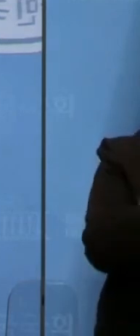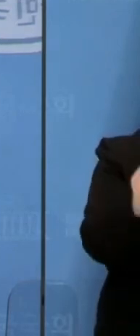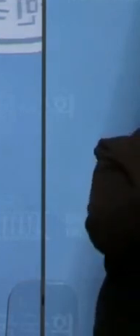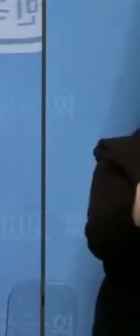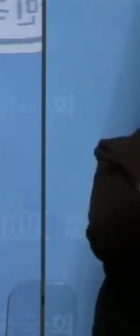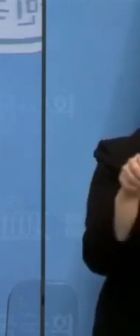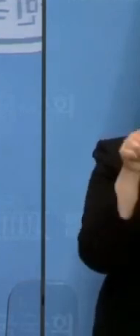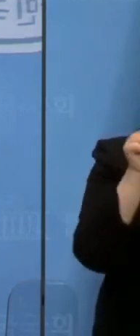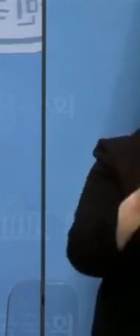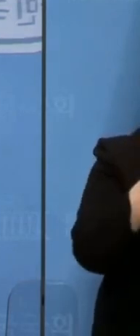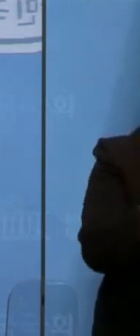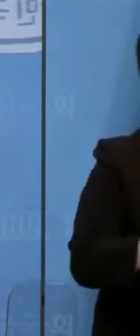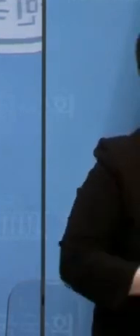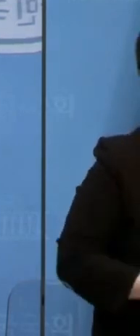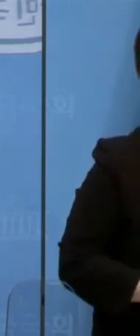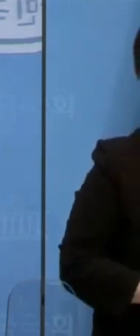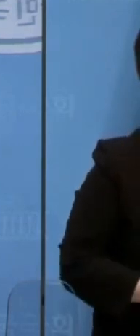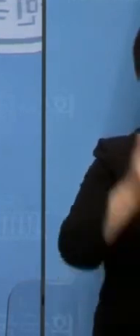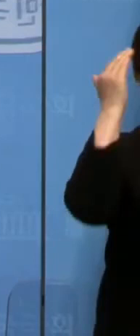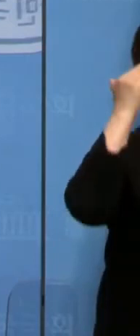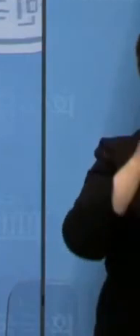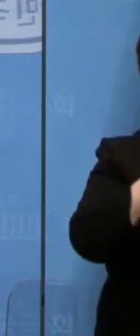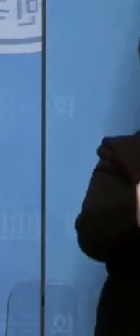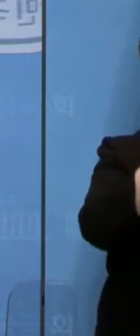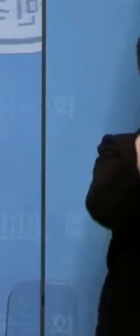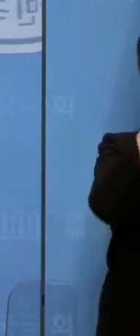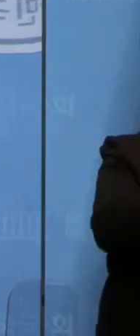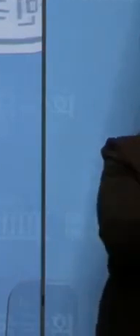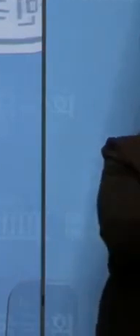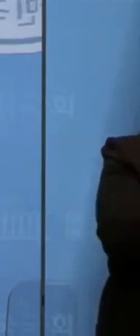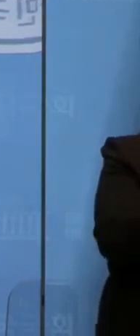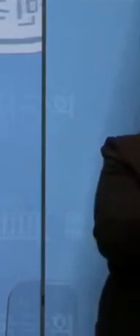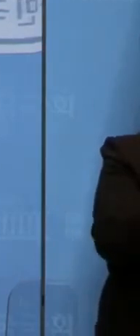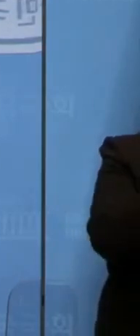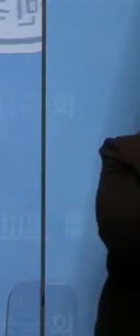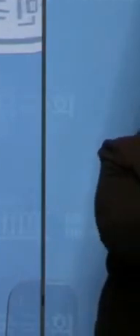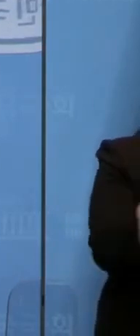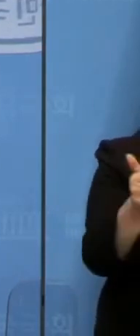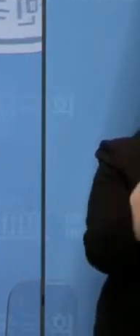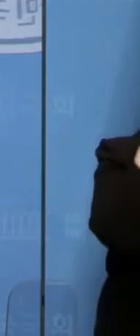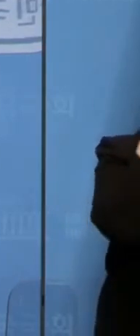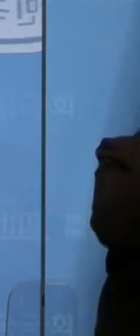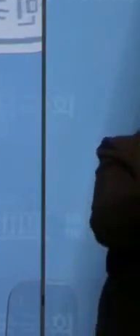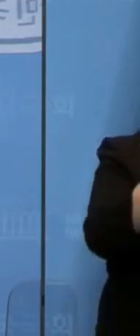심판함으로써 대한민국의 주인이 국민임을 보여주어야 합니다.